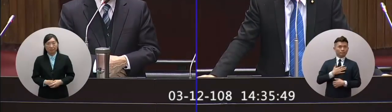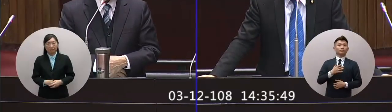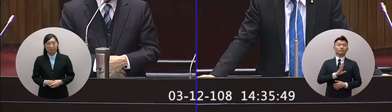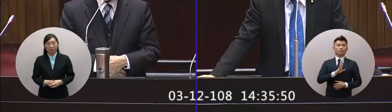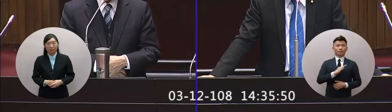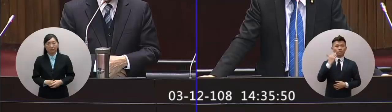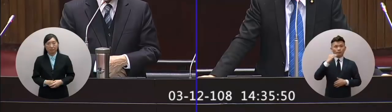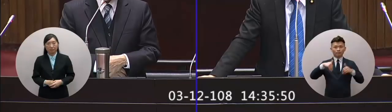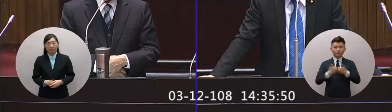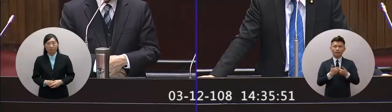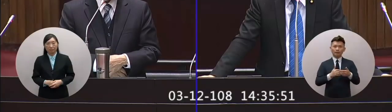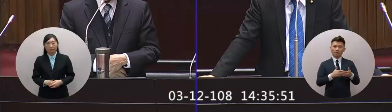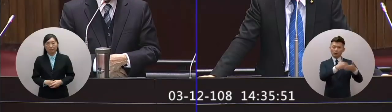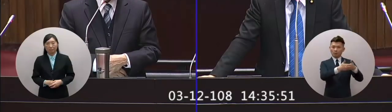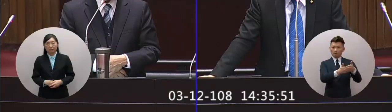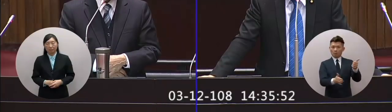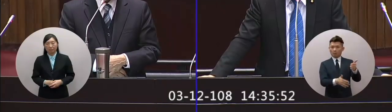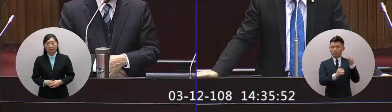助长中国的威风，